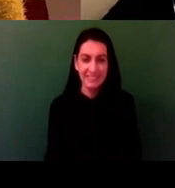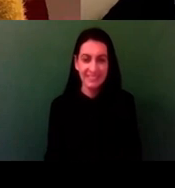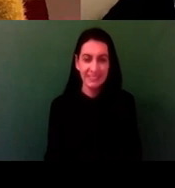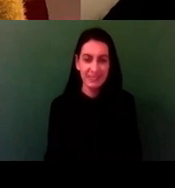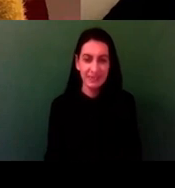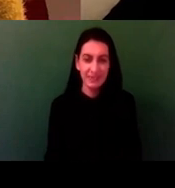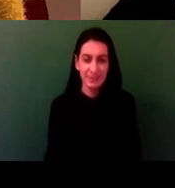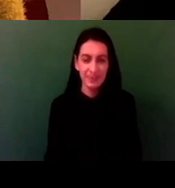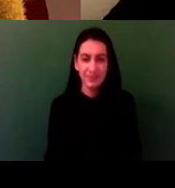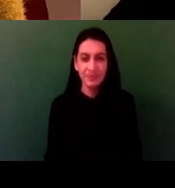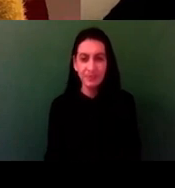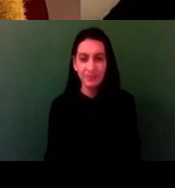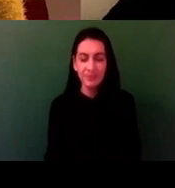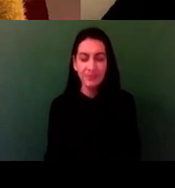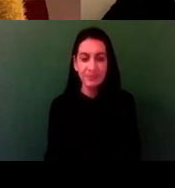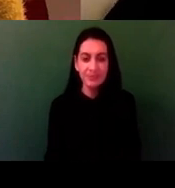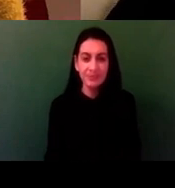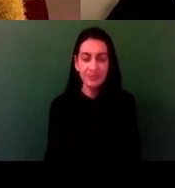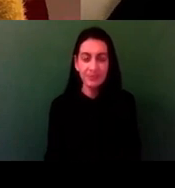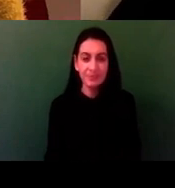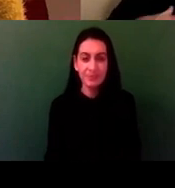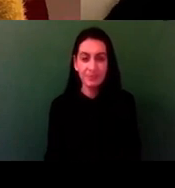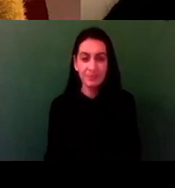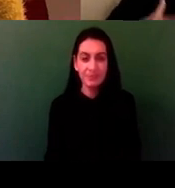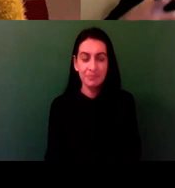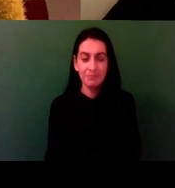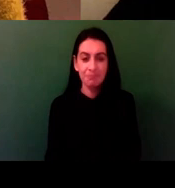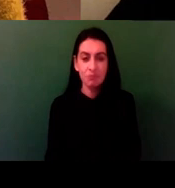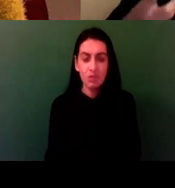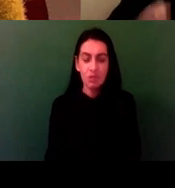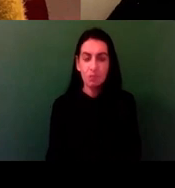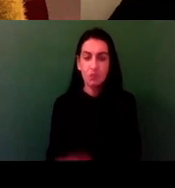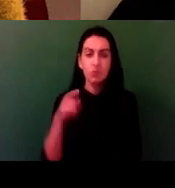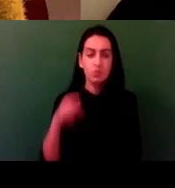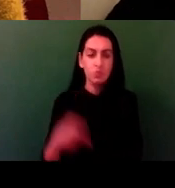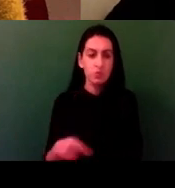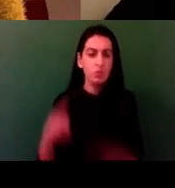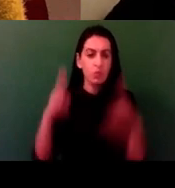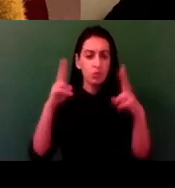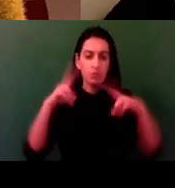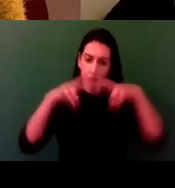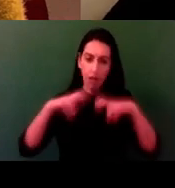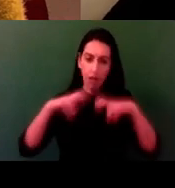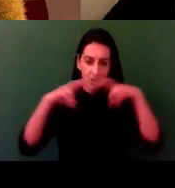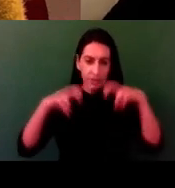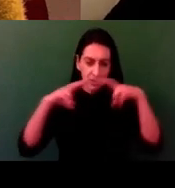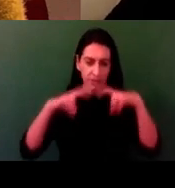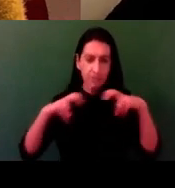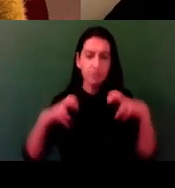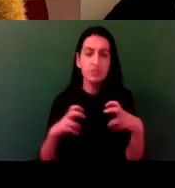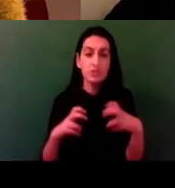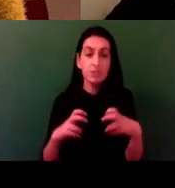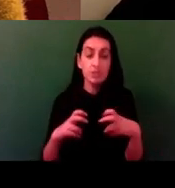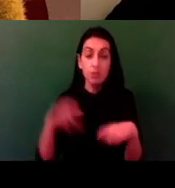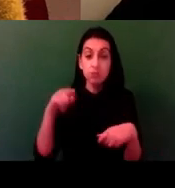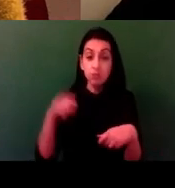gözünden baktığımızda, yani eşelediğimiz yerlerin iyice çamurlandığını, yolun engebeli bir hale